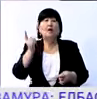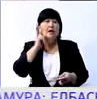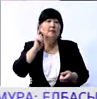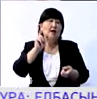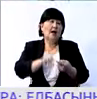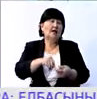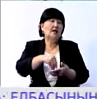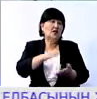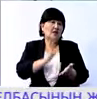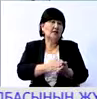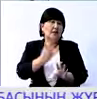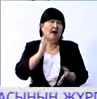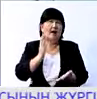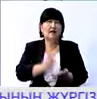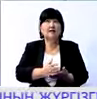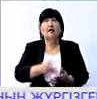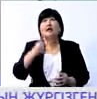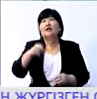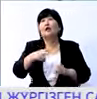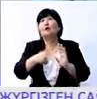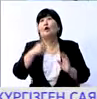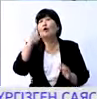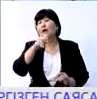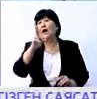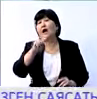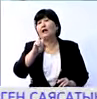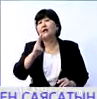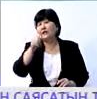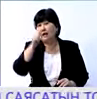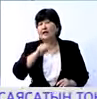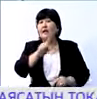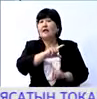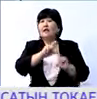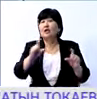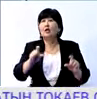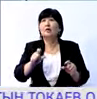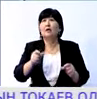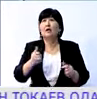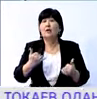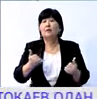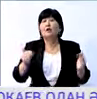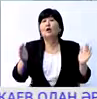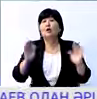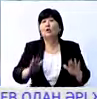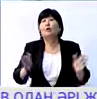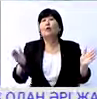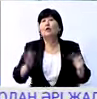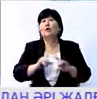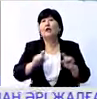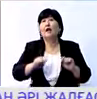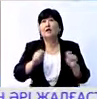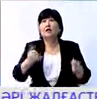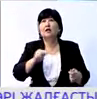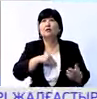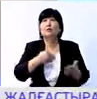арқылы жазыла алады. 2018 жылдың қазан айынан бастап емханада кіші кол орталығы ашылды. Қазіргі таңда жұмыс